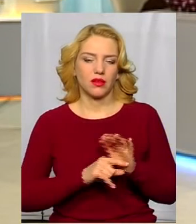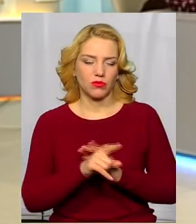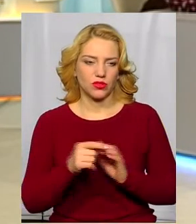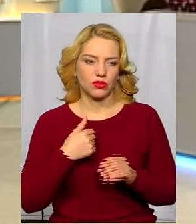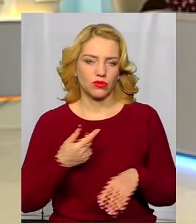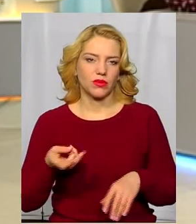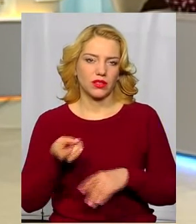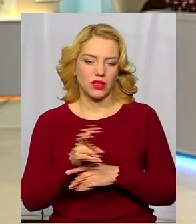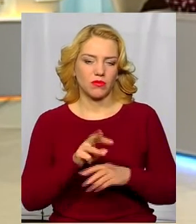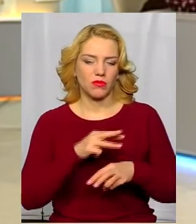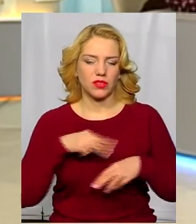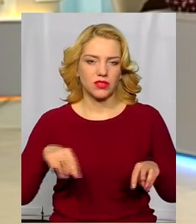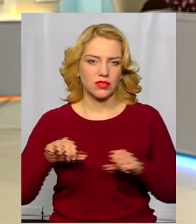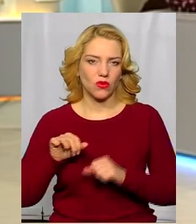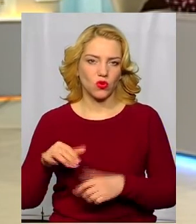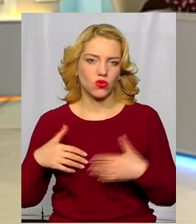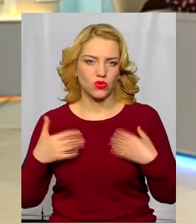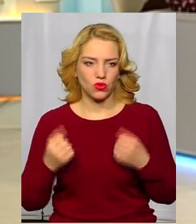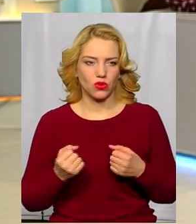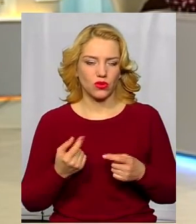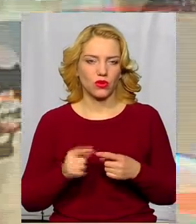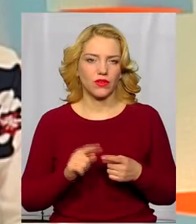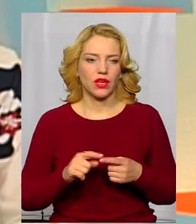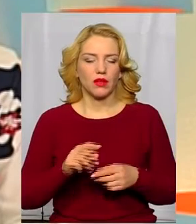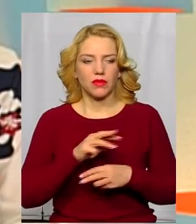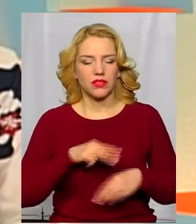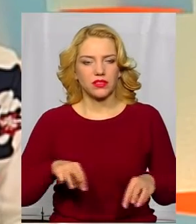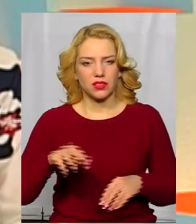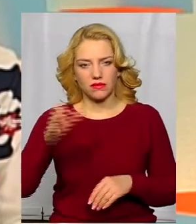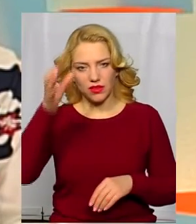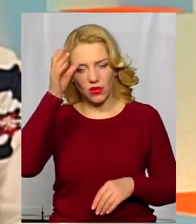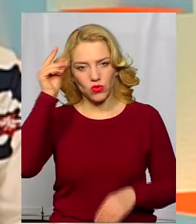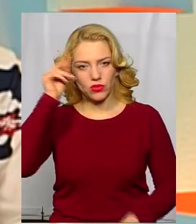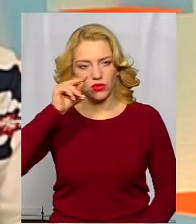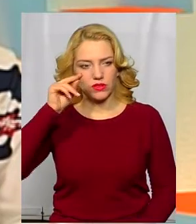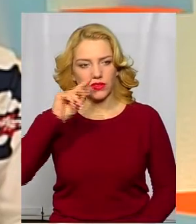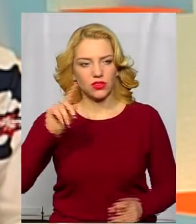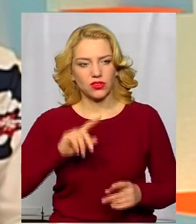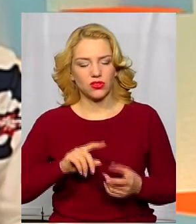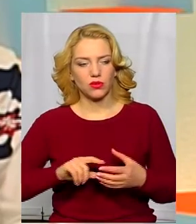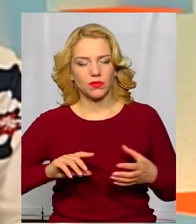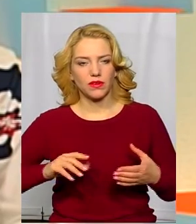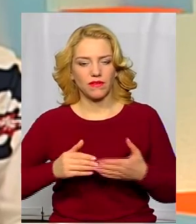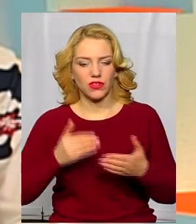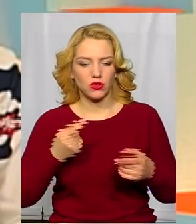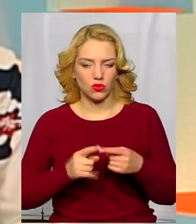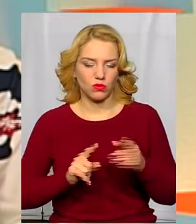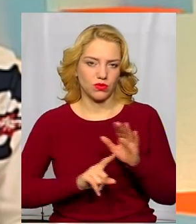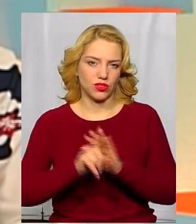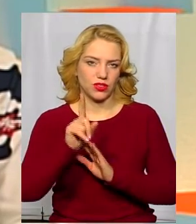в Міністерство охорони здоров'я, потім йдемо в Міністерство науки освіти, тобто, щоб вже якось від того відштовхуватися